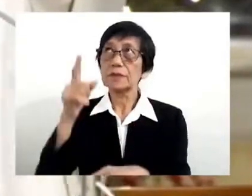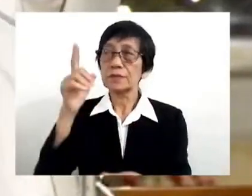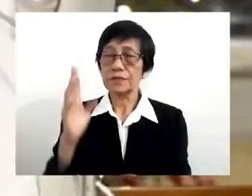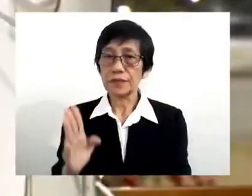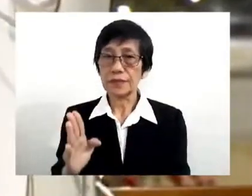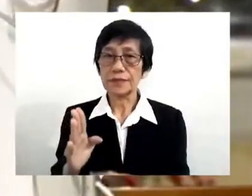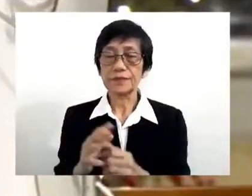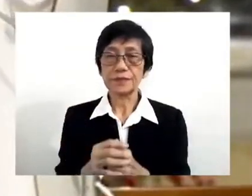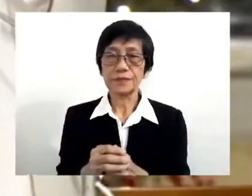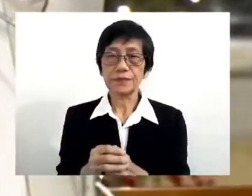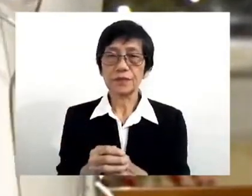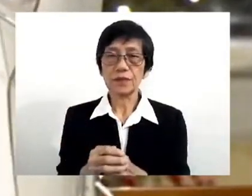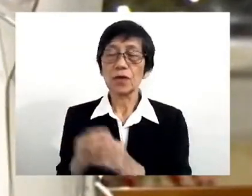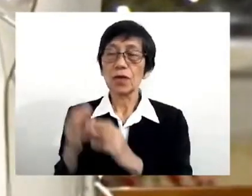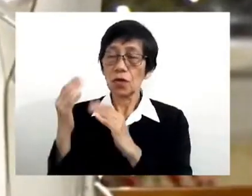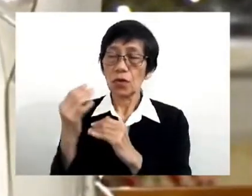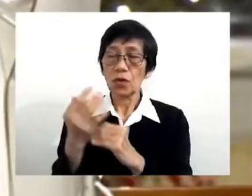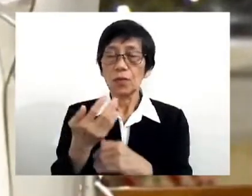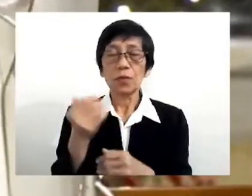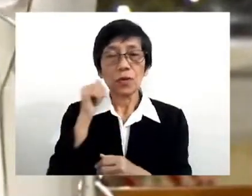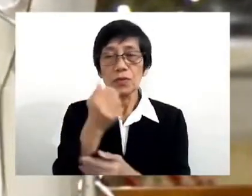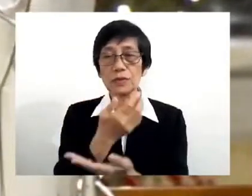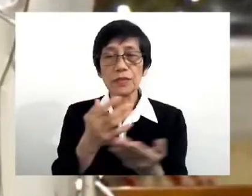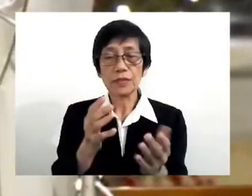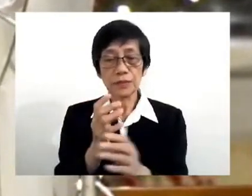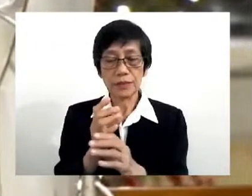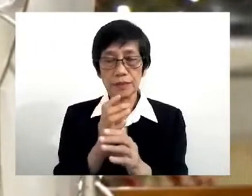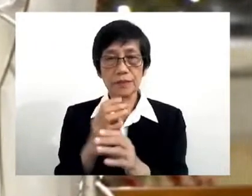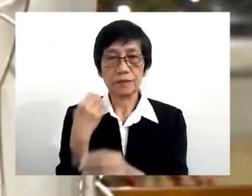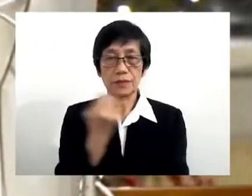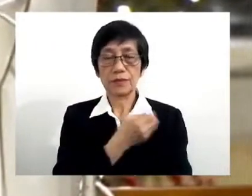Naway lagi kayong ingatan ng ating Panginoon.